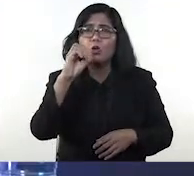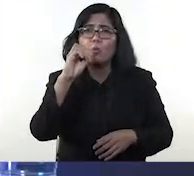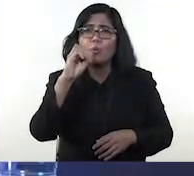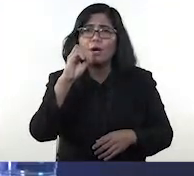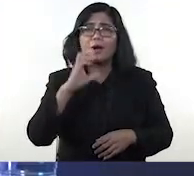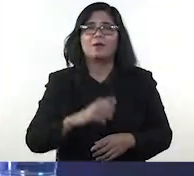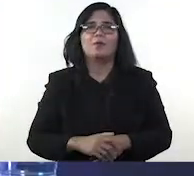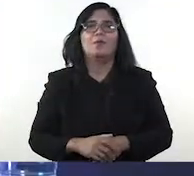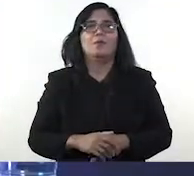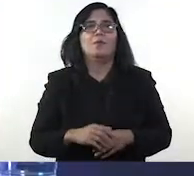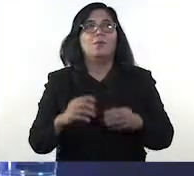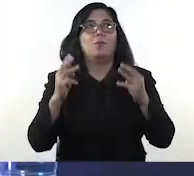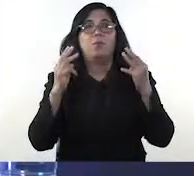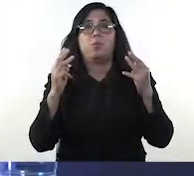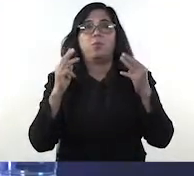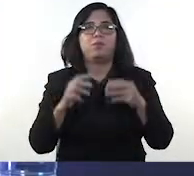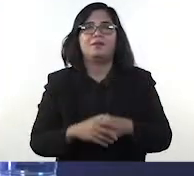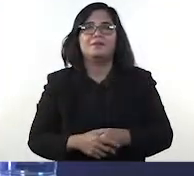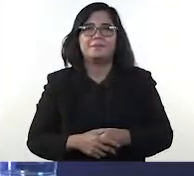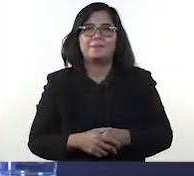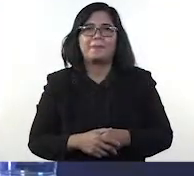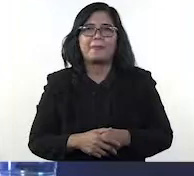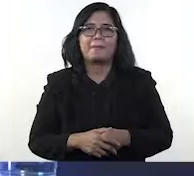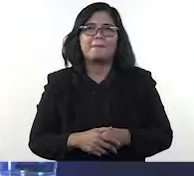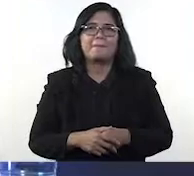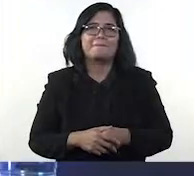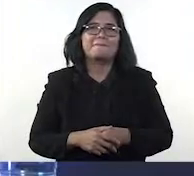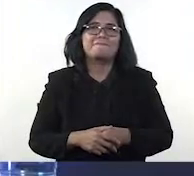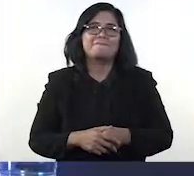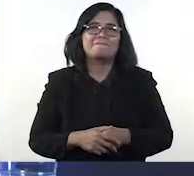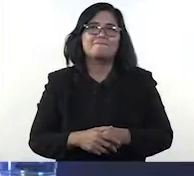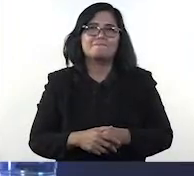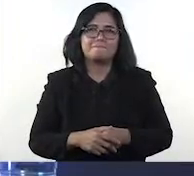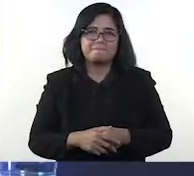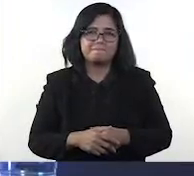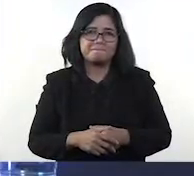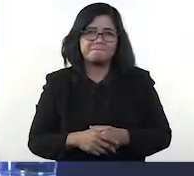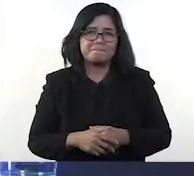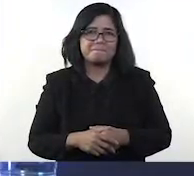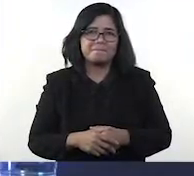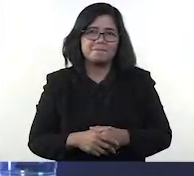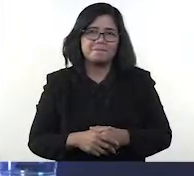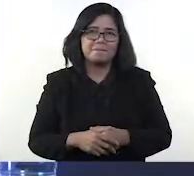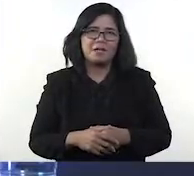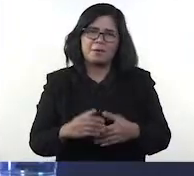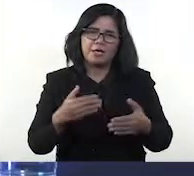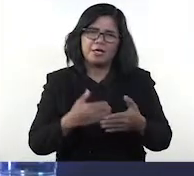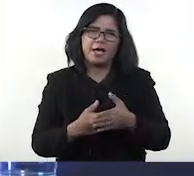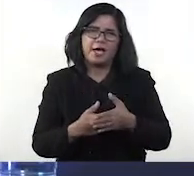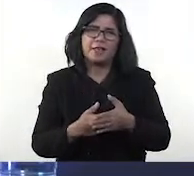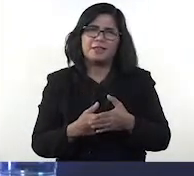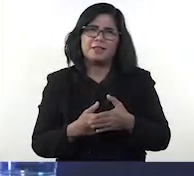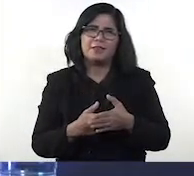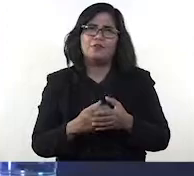bulan Oktober wow wow saudara kekasih dalam Tuhan Hai makin dekat